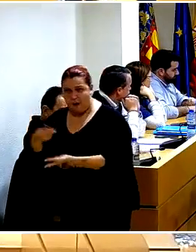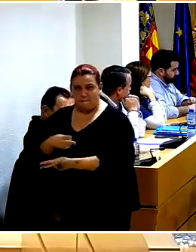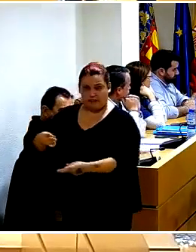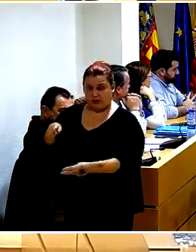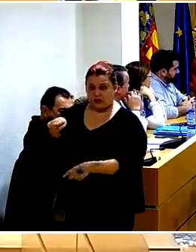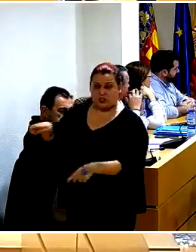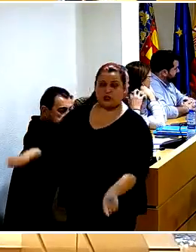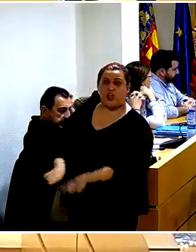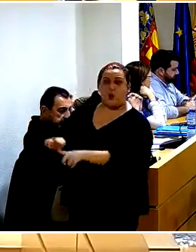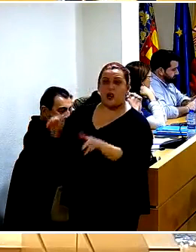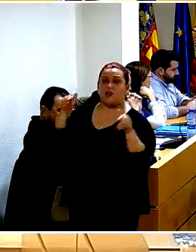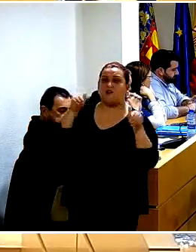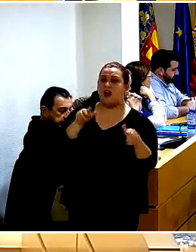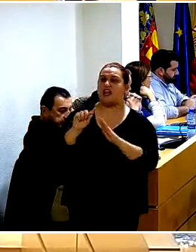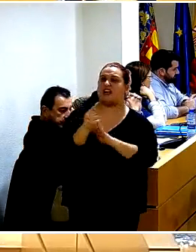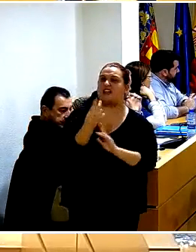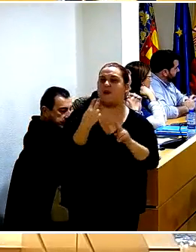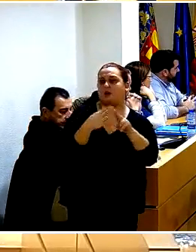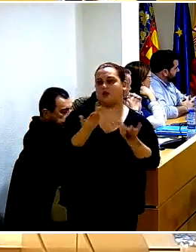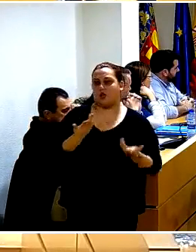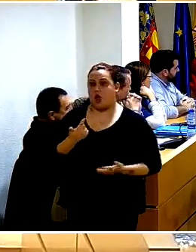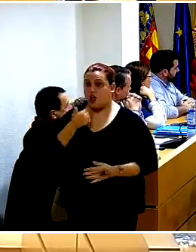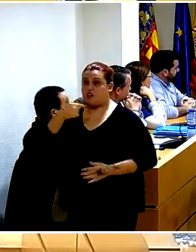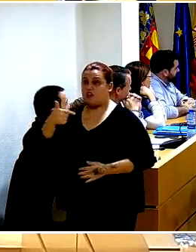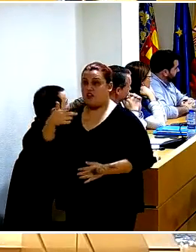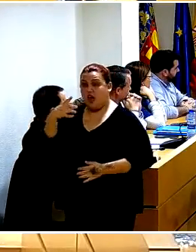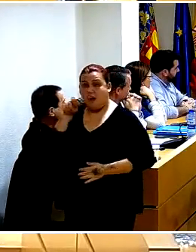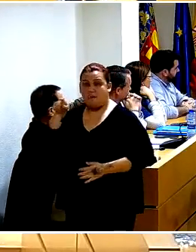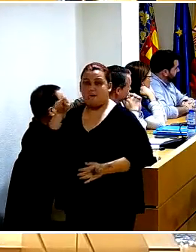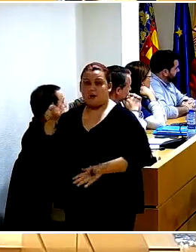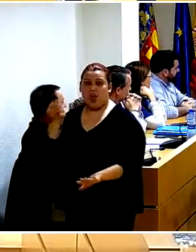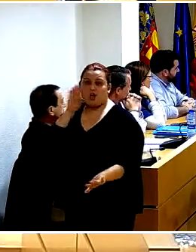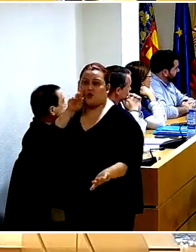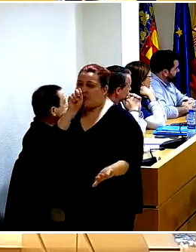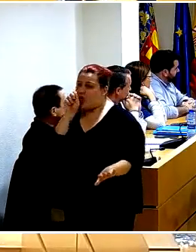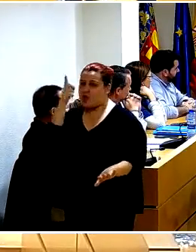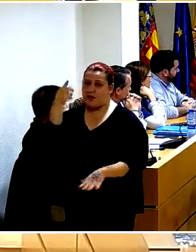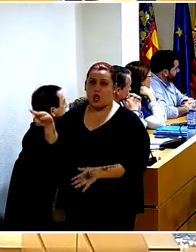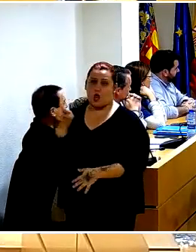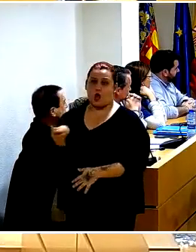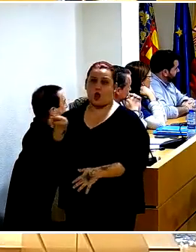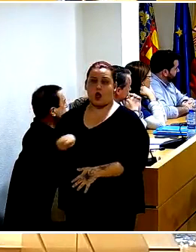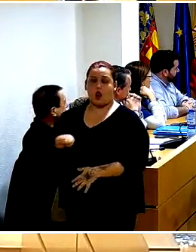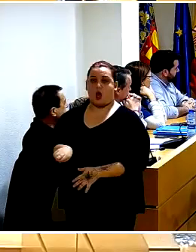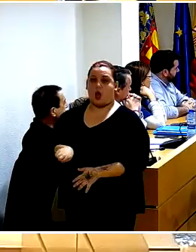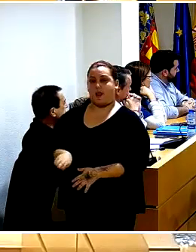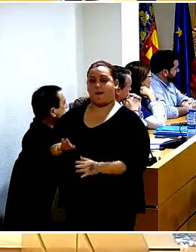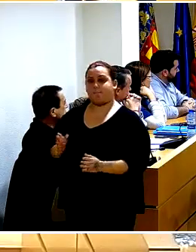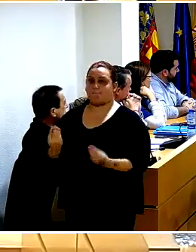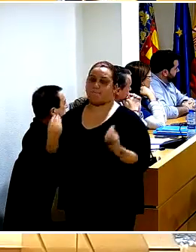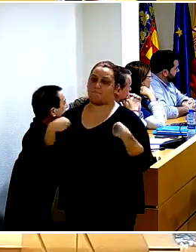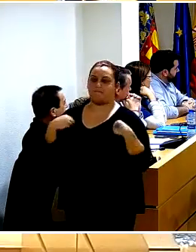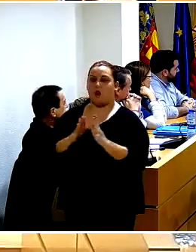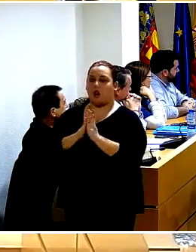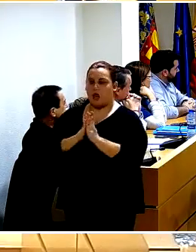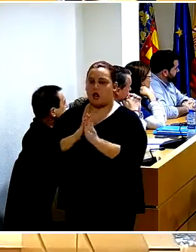dona ninguna alternativa, diu Paiporta està més brutal que mai i ja està, i en això acaba, i ho repeteix com si fora el rosari de l'aurora, o sigui, vinga, vinga,